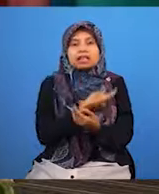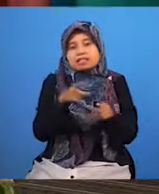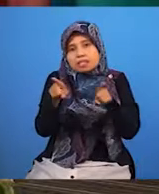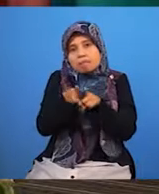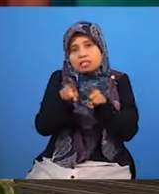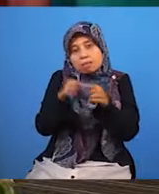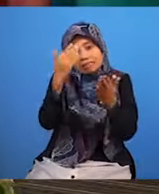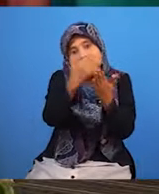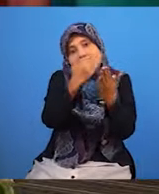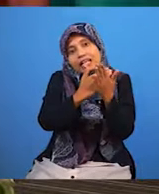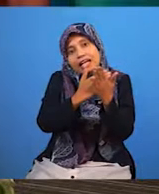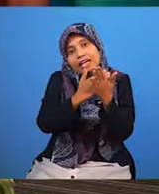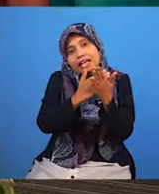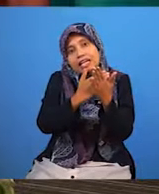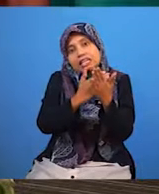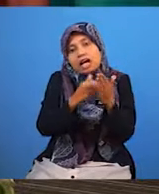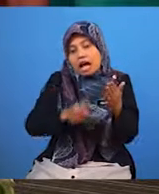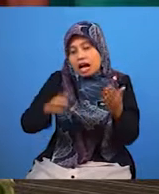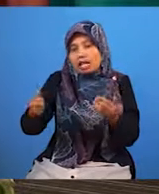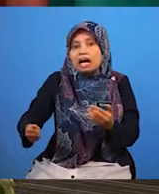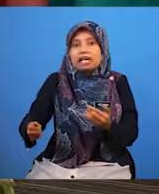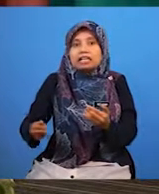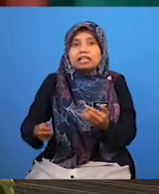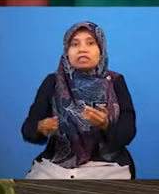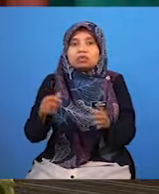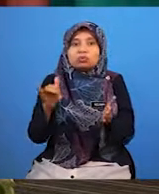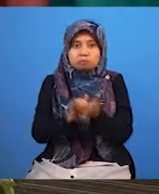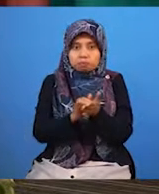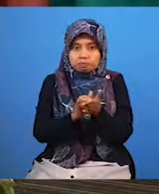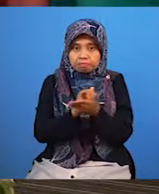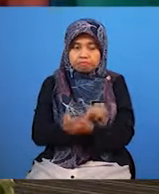sama-sama senaraikan kembali peralatan-peralatan tersebut.